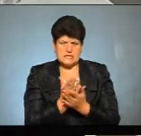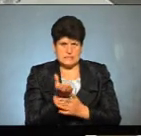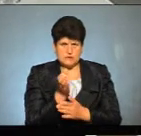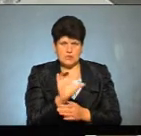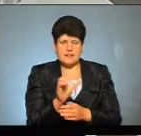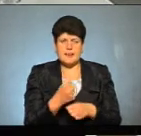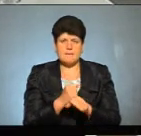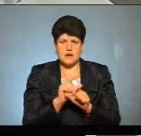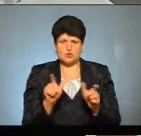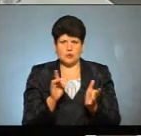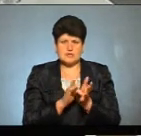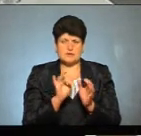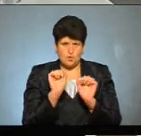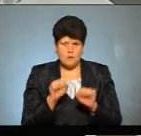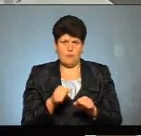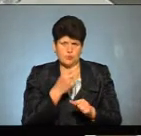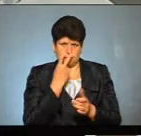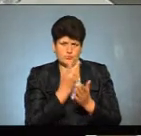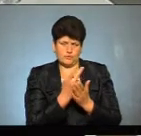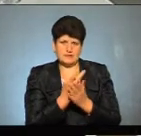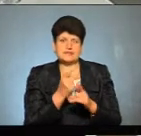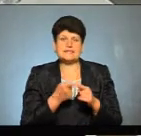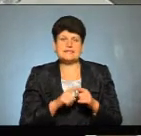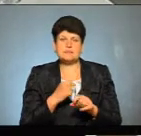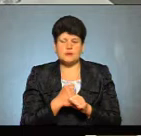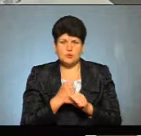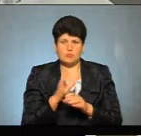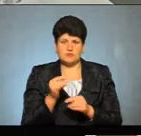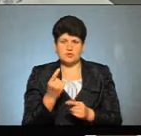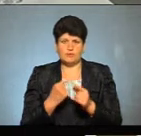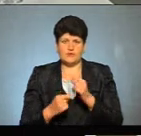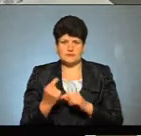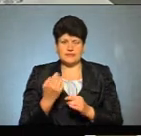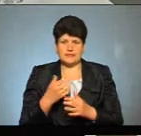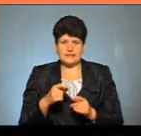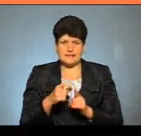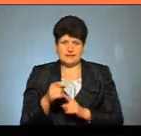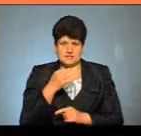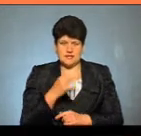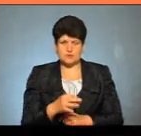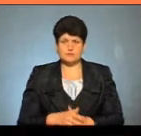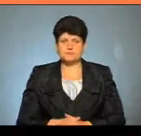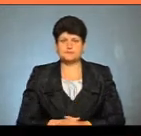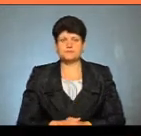лабораторного центру, ми можемо продемонструвати, як це працює, тоді ми ще повернемося і декілька слів скажемо.